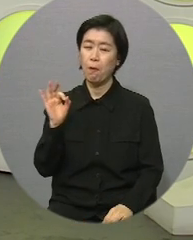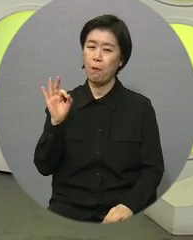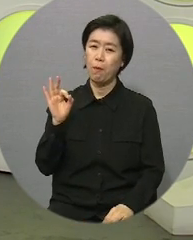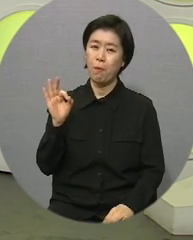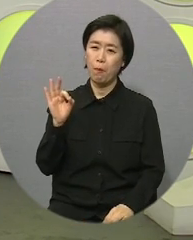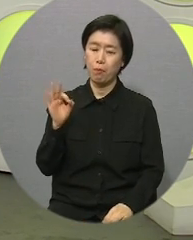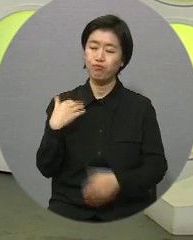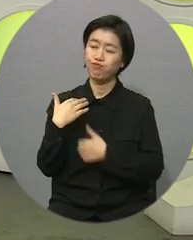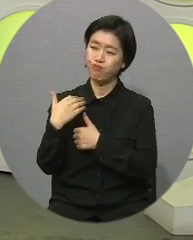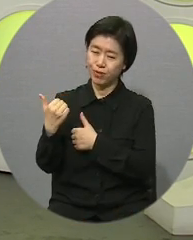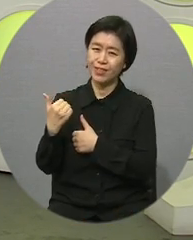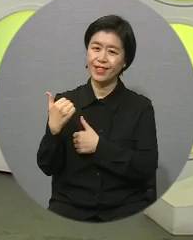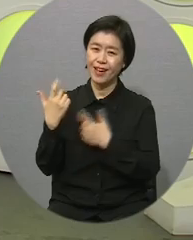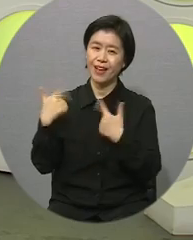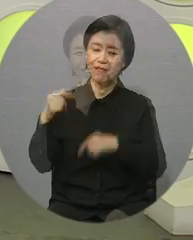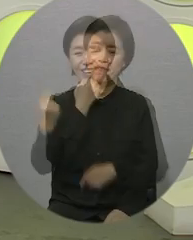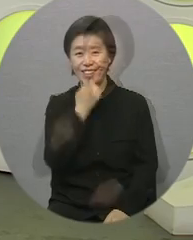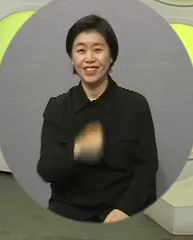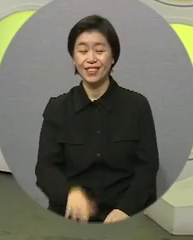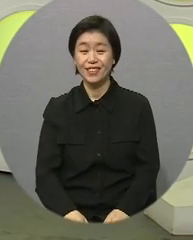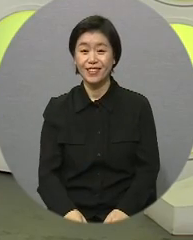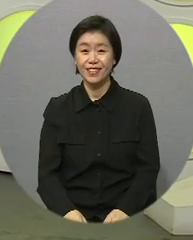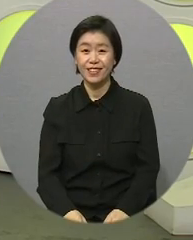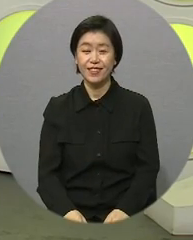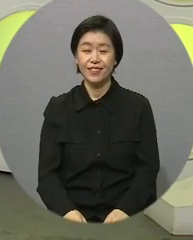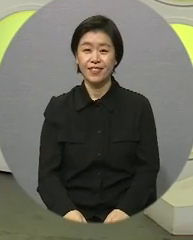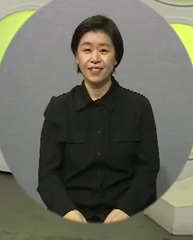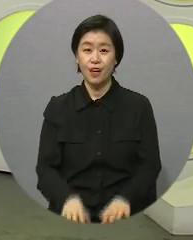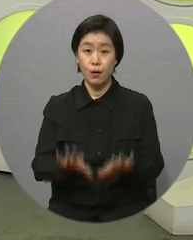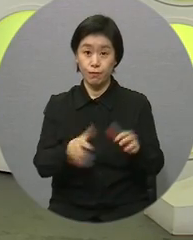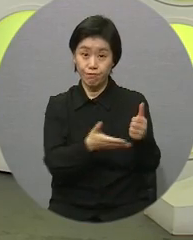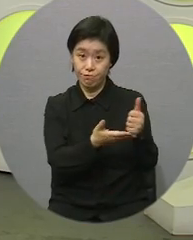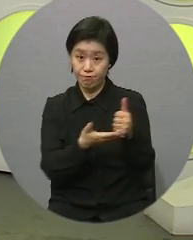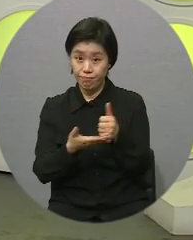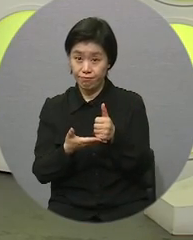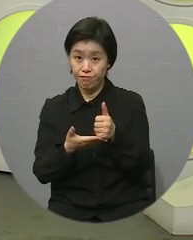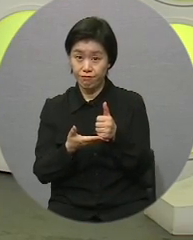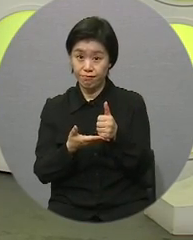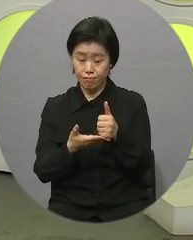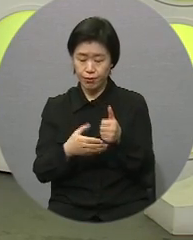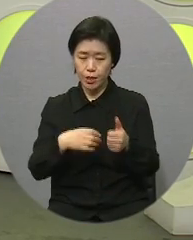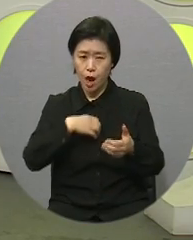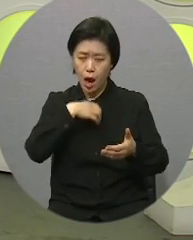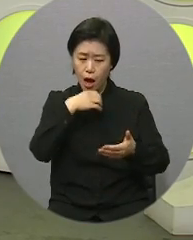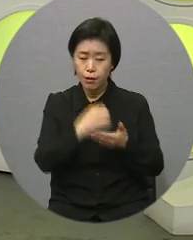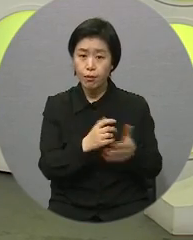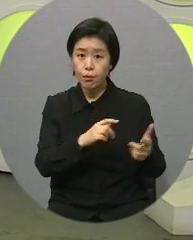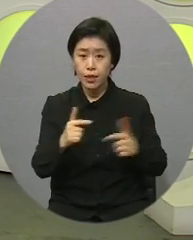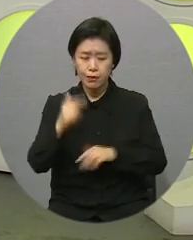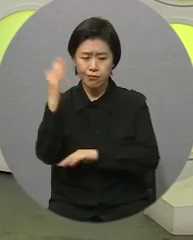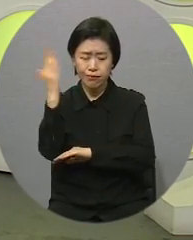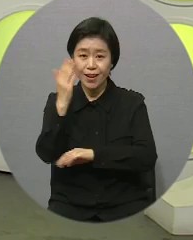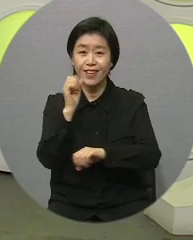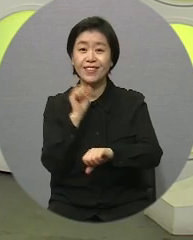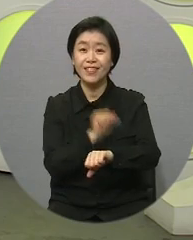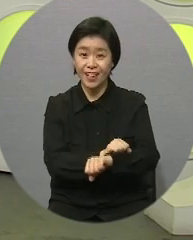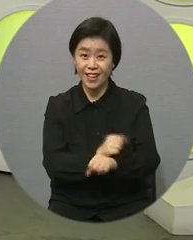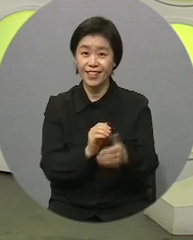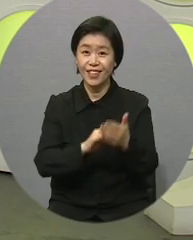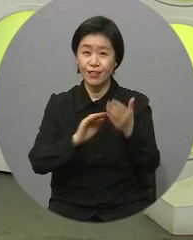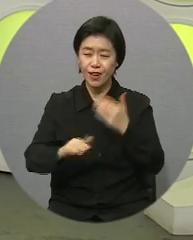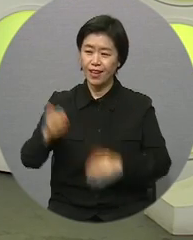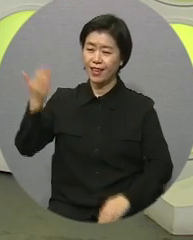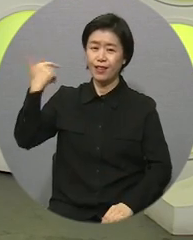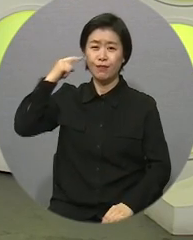예 부만 주시면 제가 또 오죠네 저희 또 이렇게 나오셔서 또 감독의 이야기뿐만 아니라 또